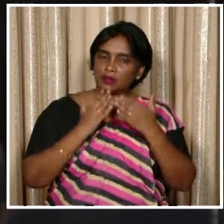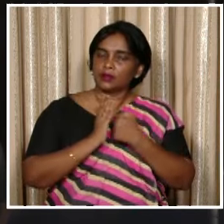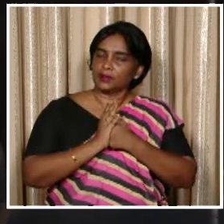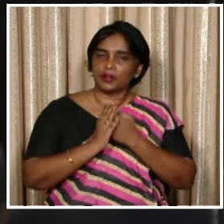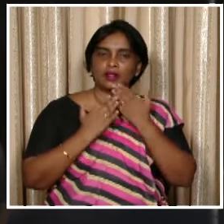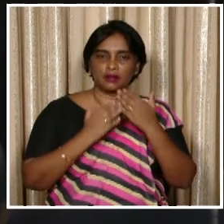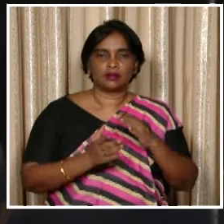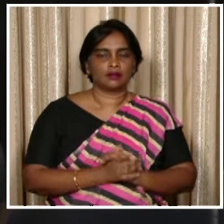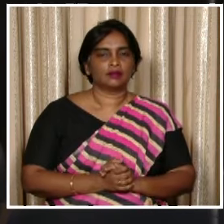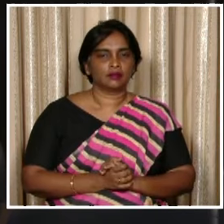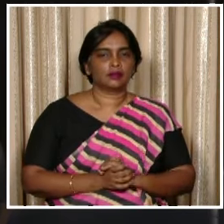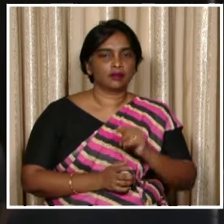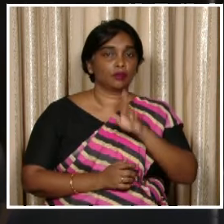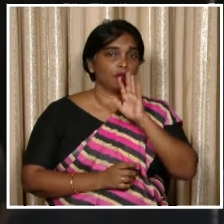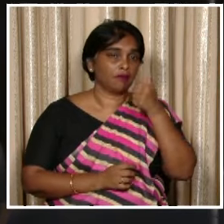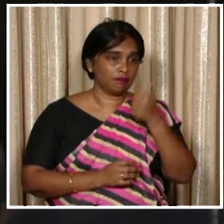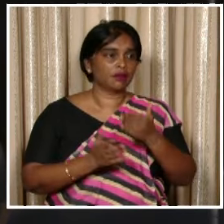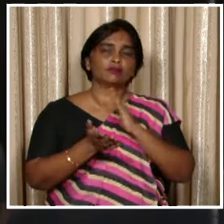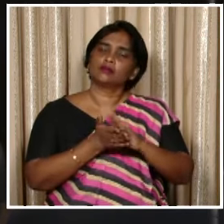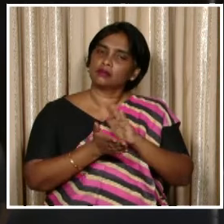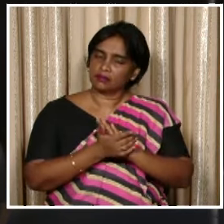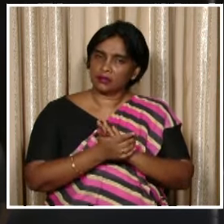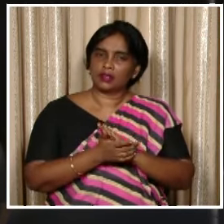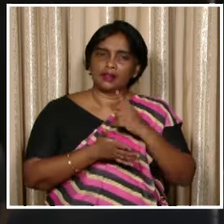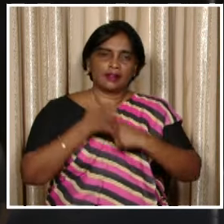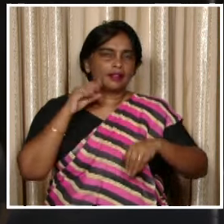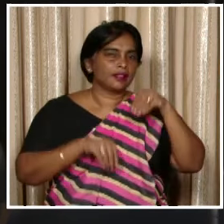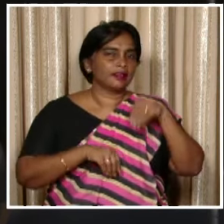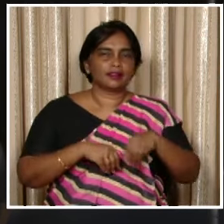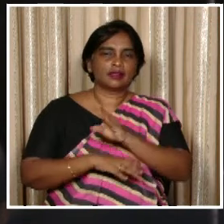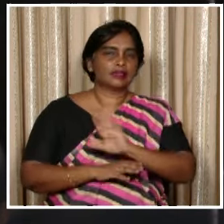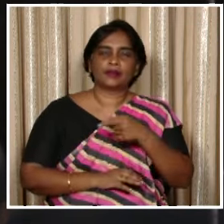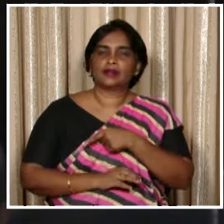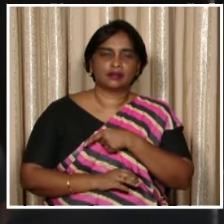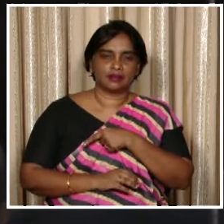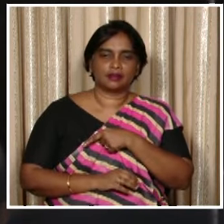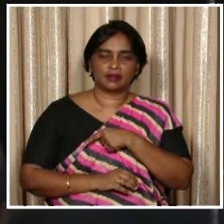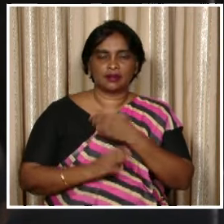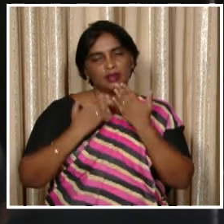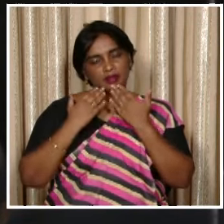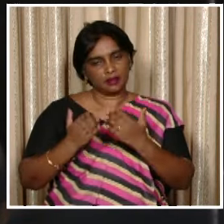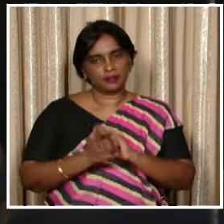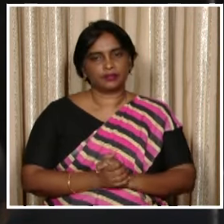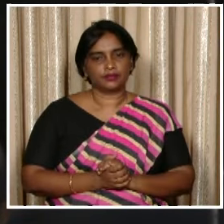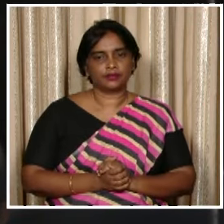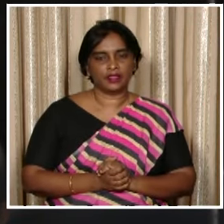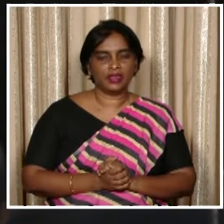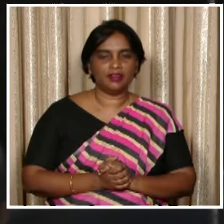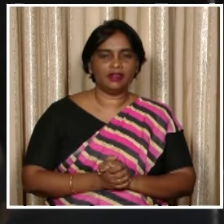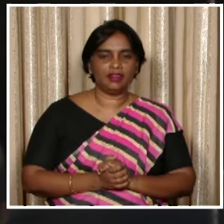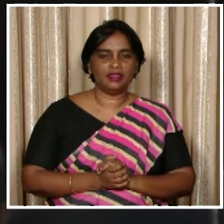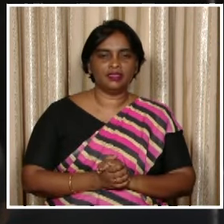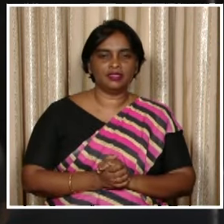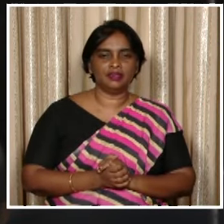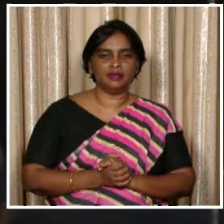මොකද මේක අතොස මේක වටිනා සේවයක්. දේශපාලනයක් නැහැ මේක. ඉතින් ඒ නිසා ඒ ස්තුති කරනවා ඔබතුමාට.